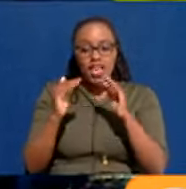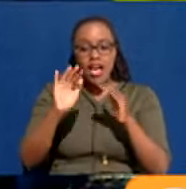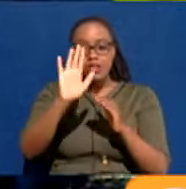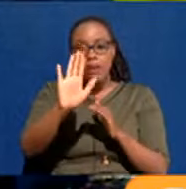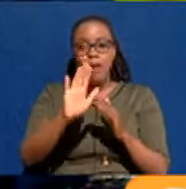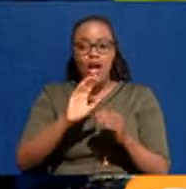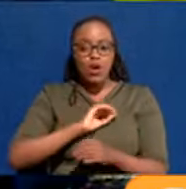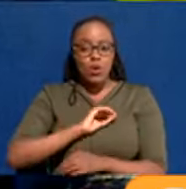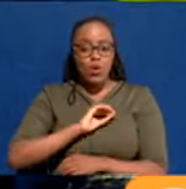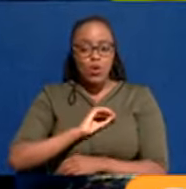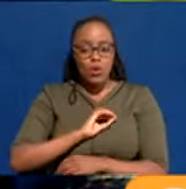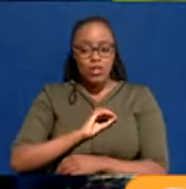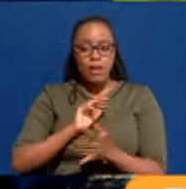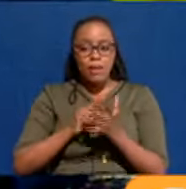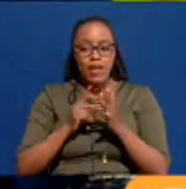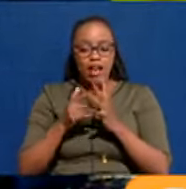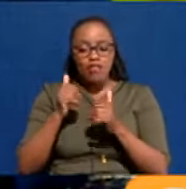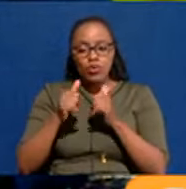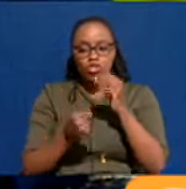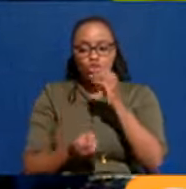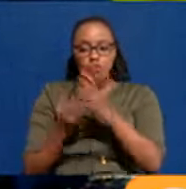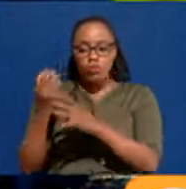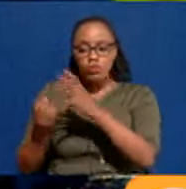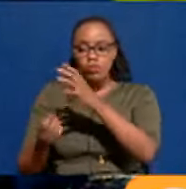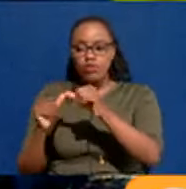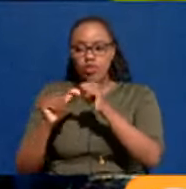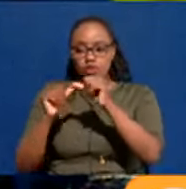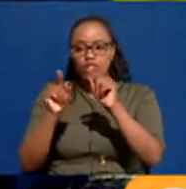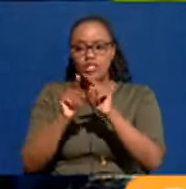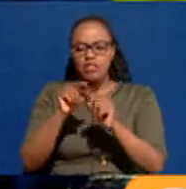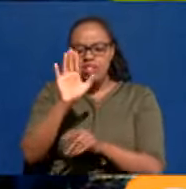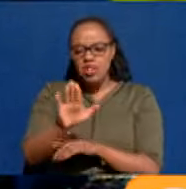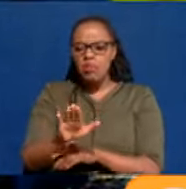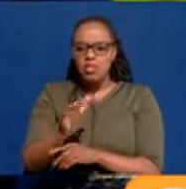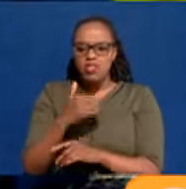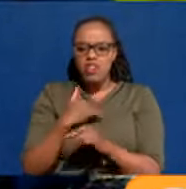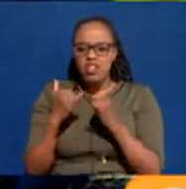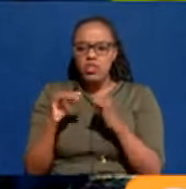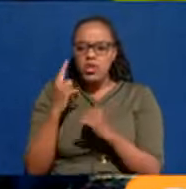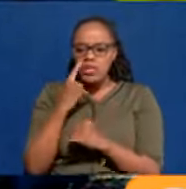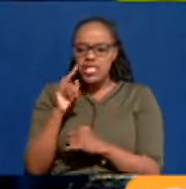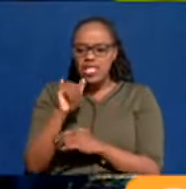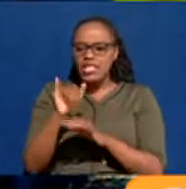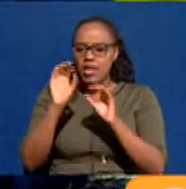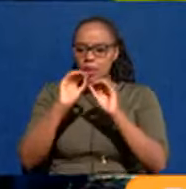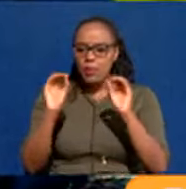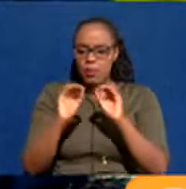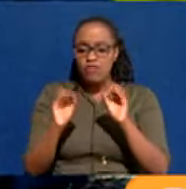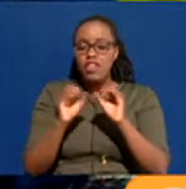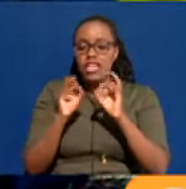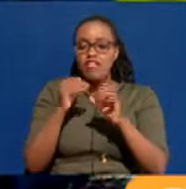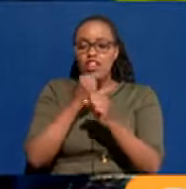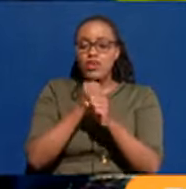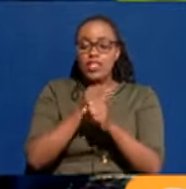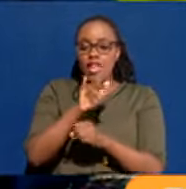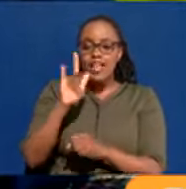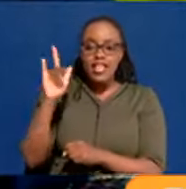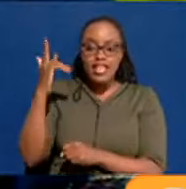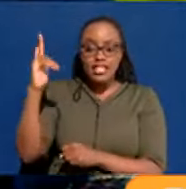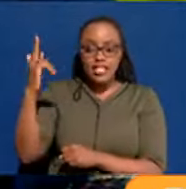ni nyumba yako. So kuna zile tunazindua zaidi, mambo ya deposit of cost kwetu, tunawana akuna haja hiyo. Na hile abandonyall tunafanya kule islands.